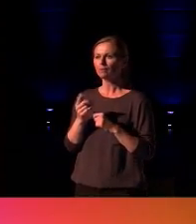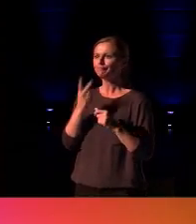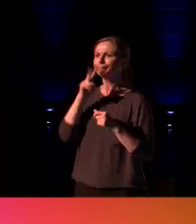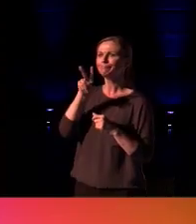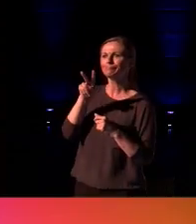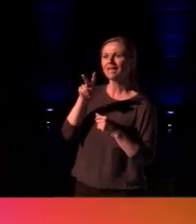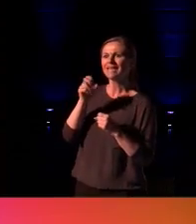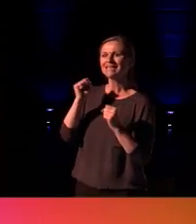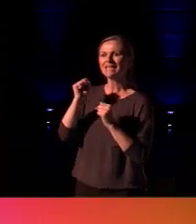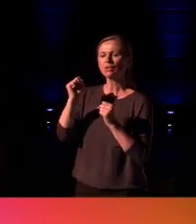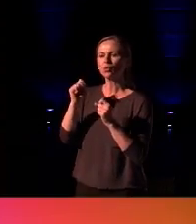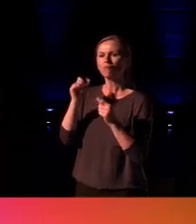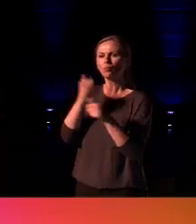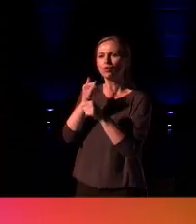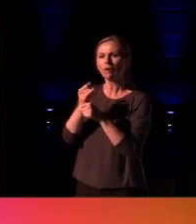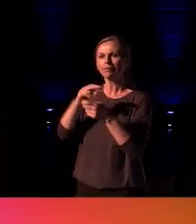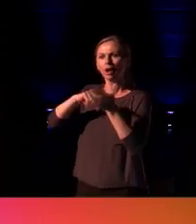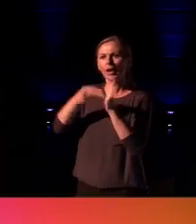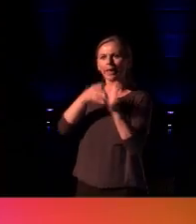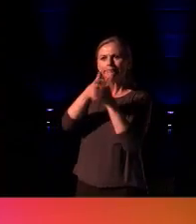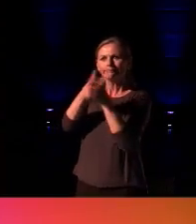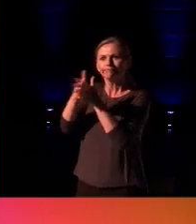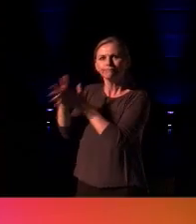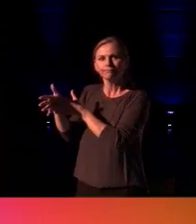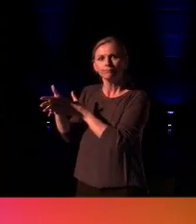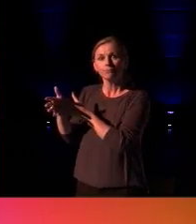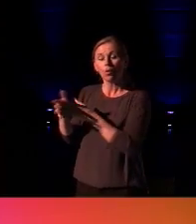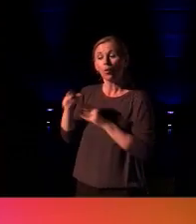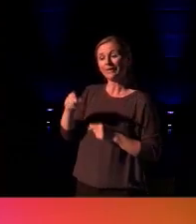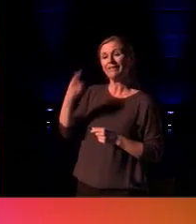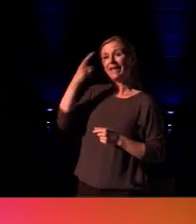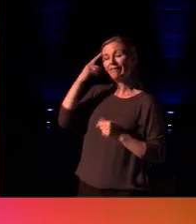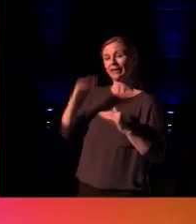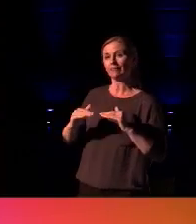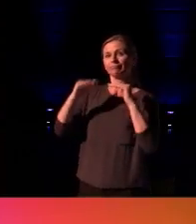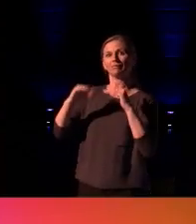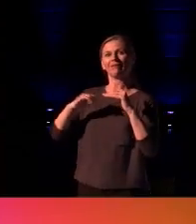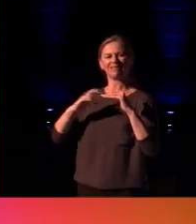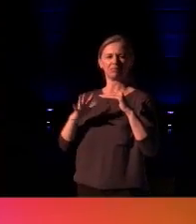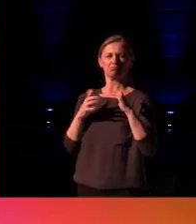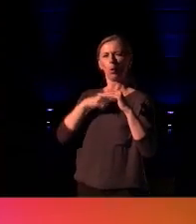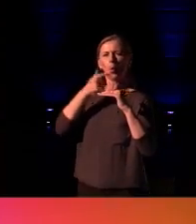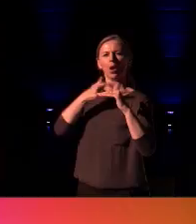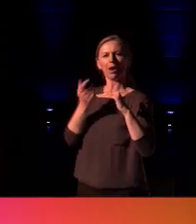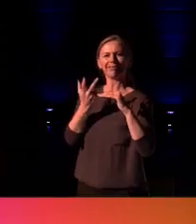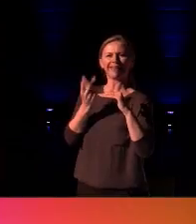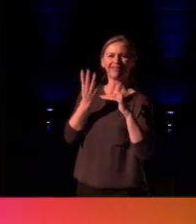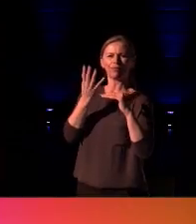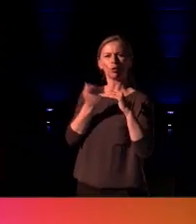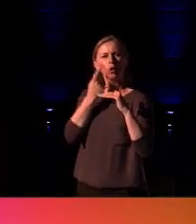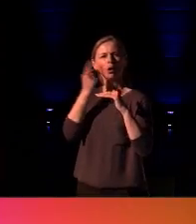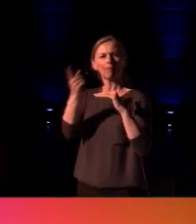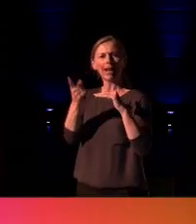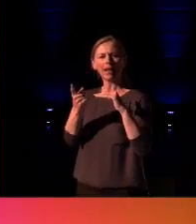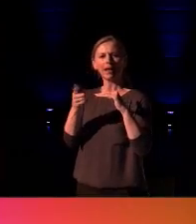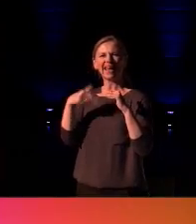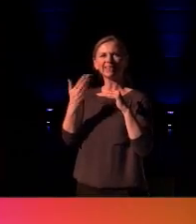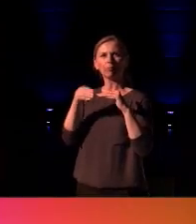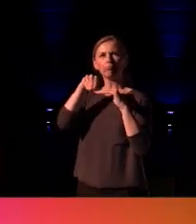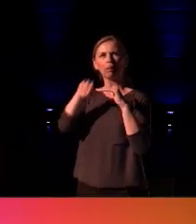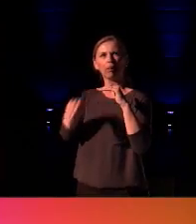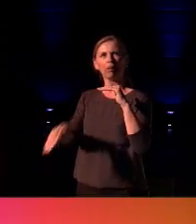å komme seg gjennom det. Og den evnen den høyest når vi relativt unge, 30-40 år, etter det går alt